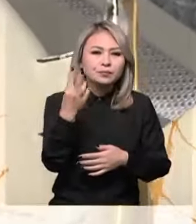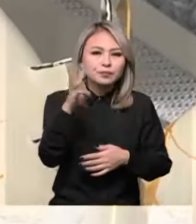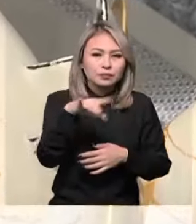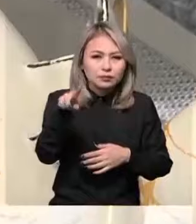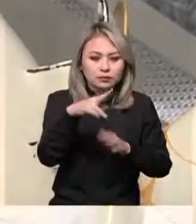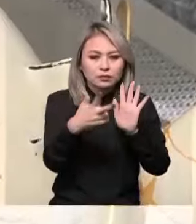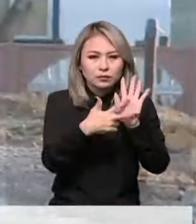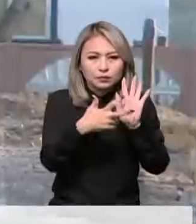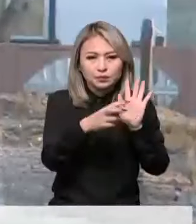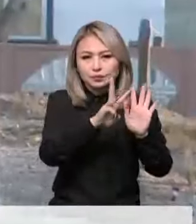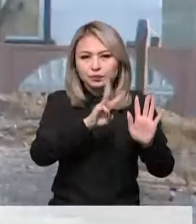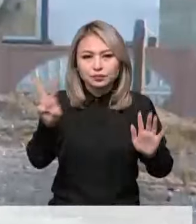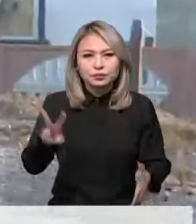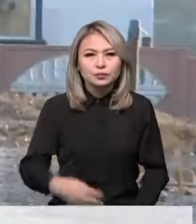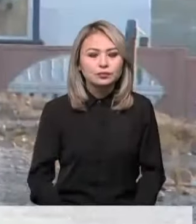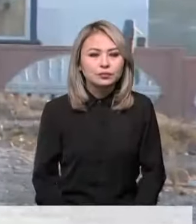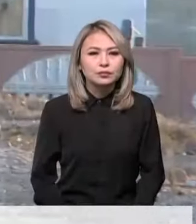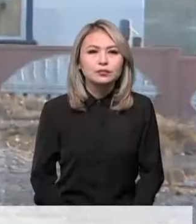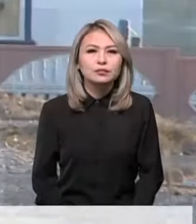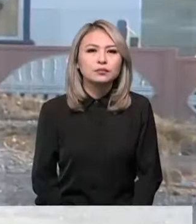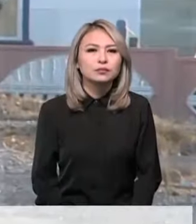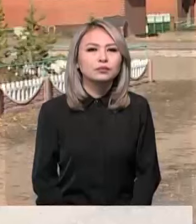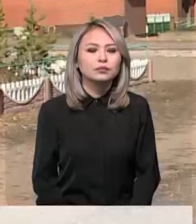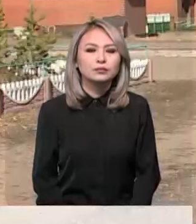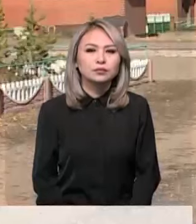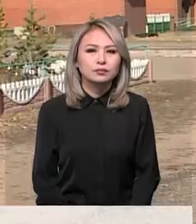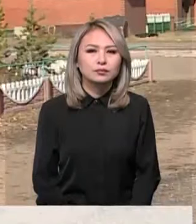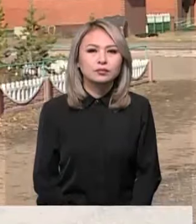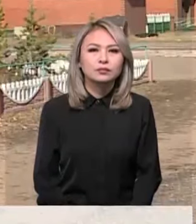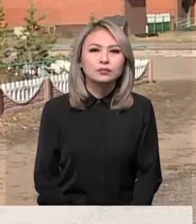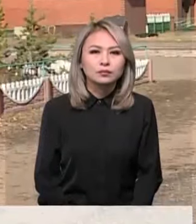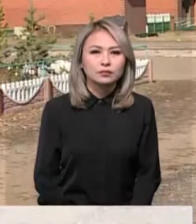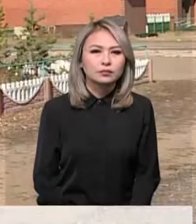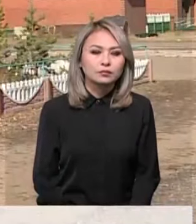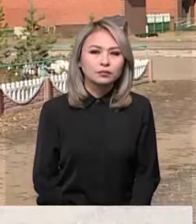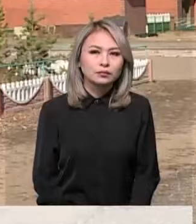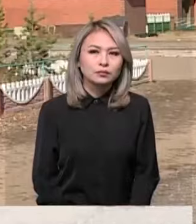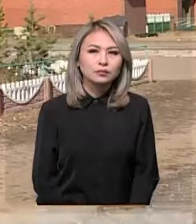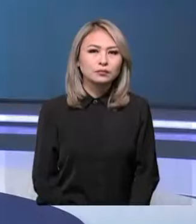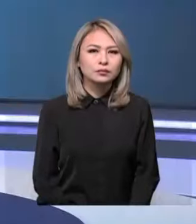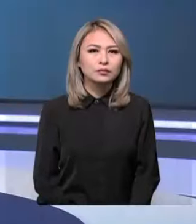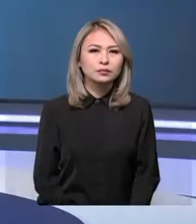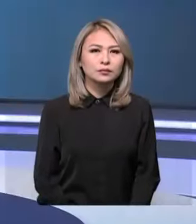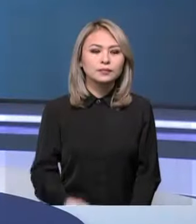800 миллион теңге қарастырылып отыр. Руслан Нұрланұлы, Сайран Ақымбаев, Зарина Зопхар, Қарағанды облысы, 24 KZ. Биыл